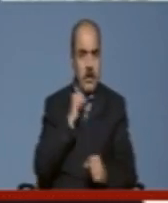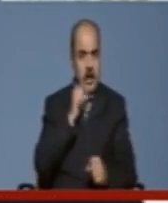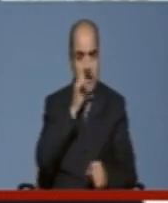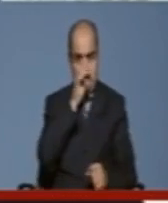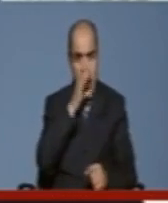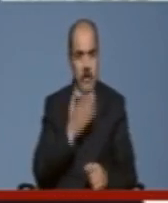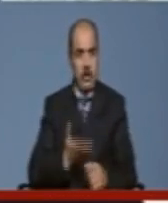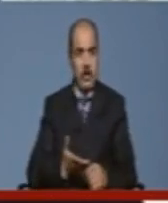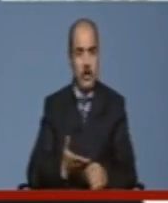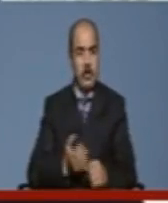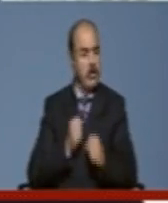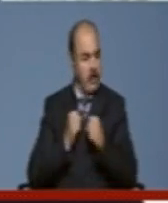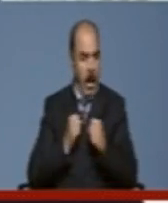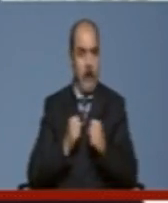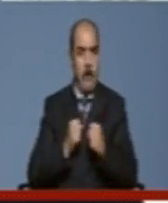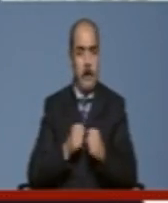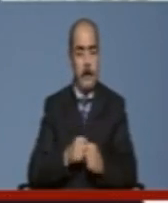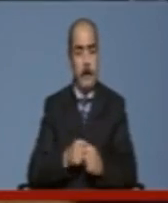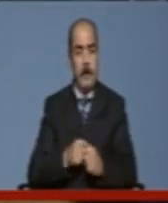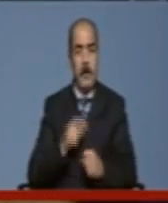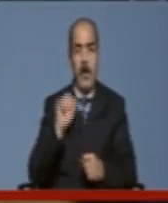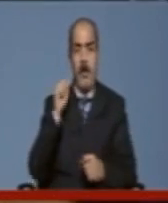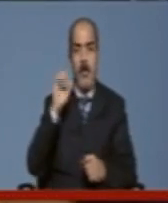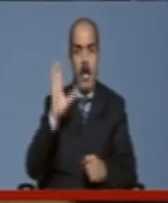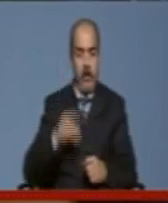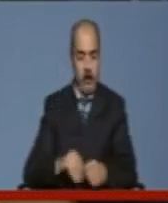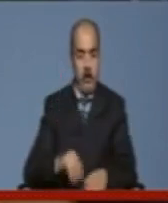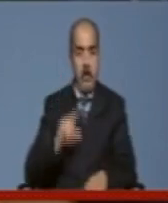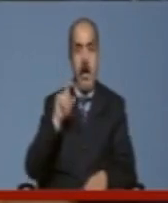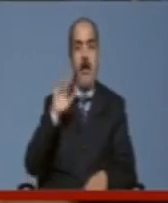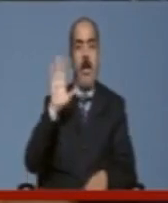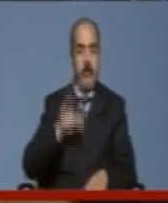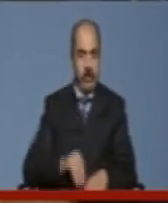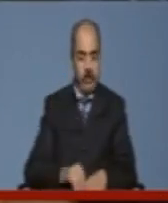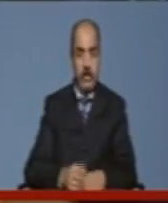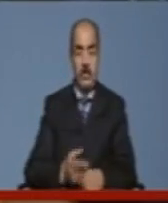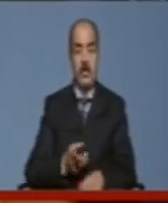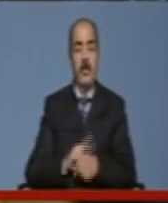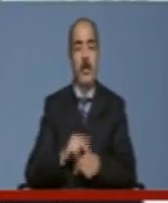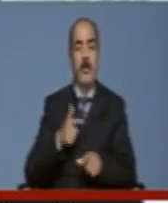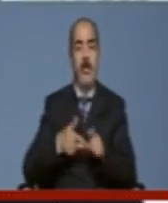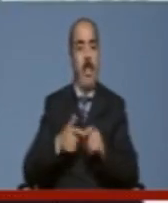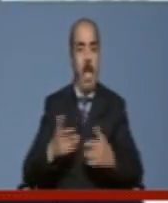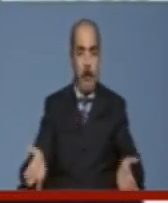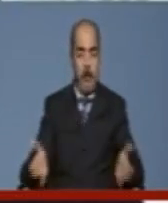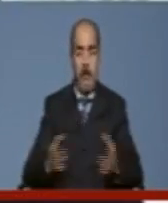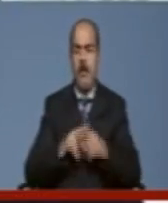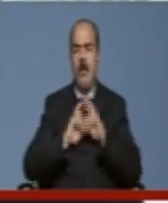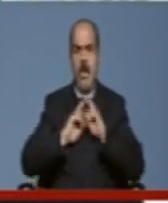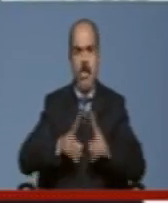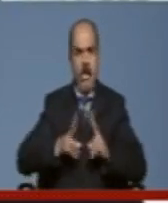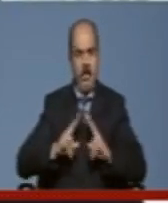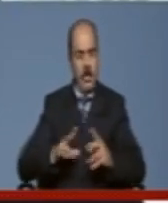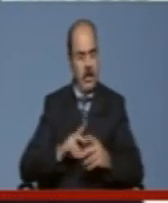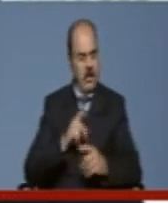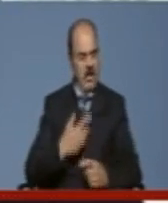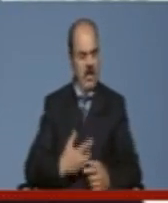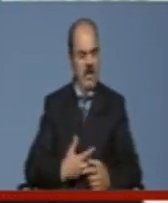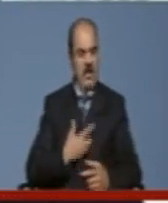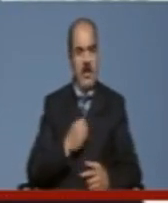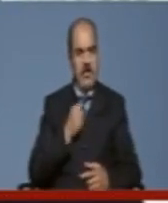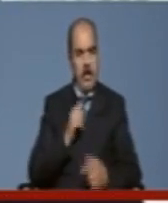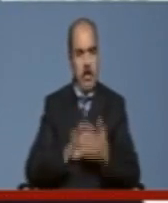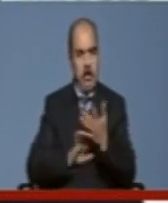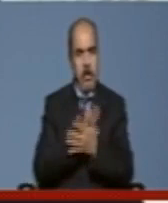وبالتالي وقطع الكهرباء وقطع المياه وقطع الوقود عنه، وده أمر كان ليه تداعيات كبيرة جدا على